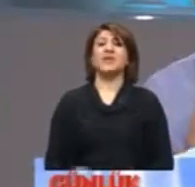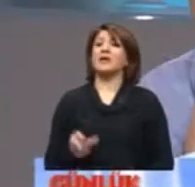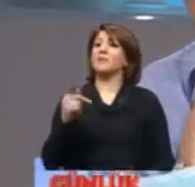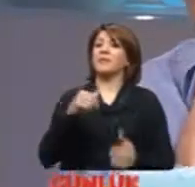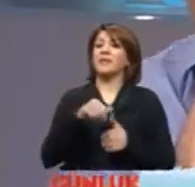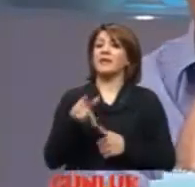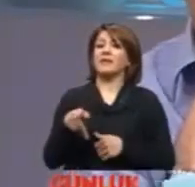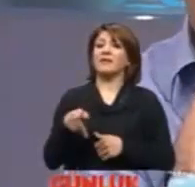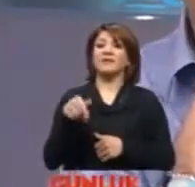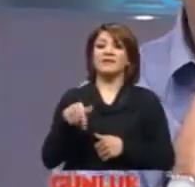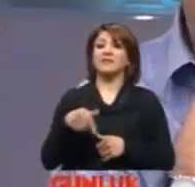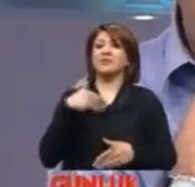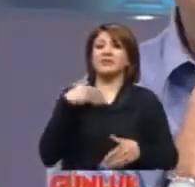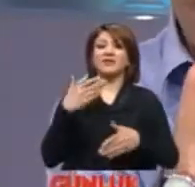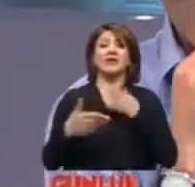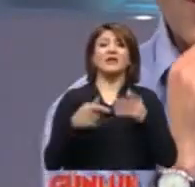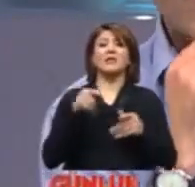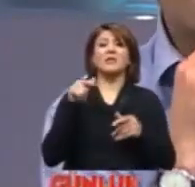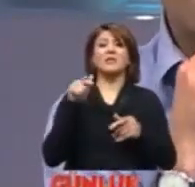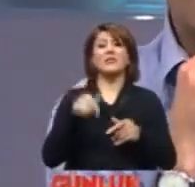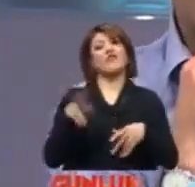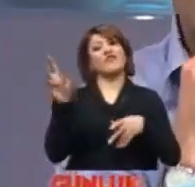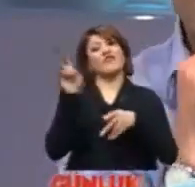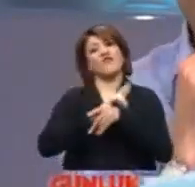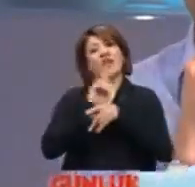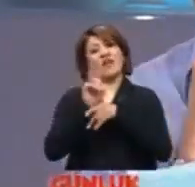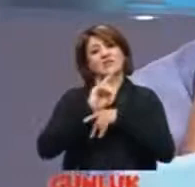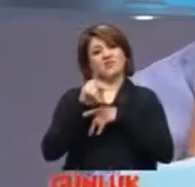geldi? Neden bahsedeceğiz? Bu sefer biraz Facebook'a bir